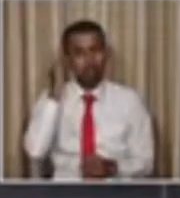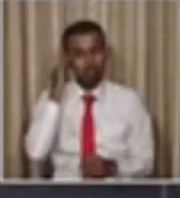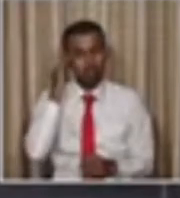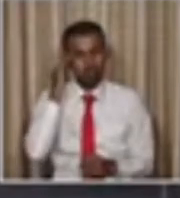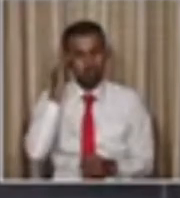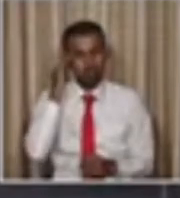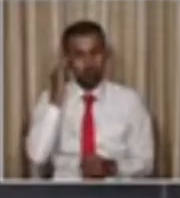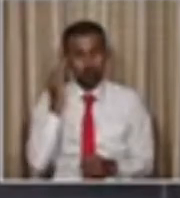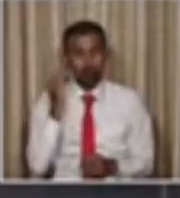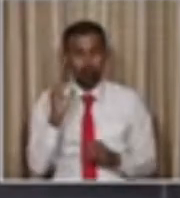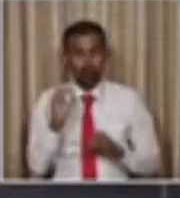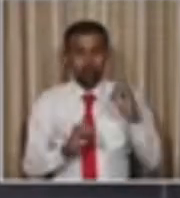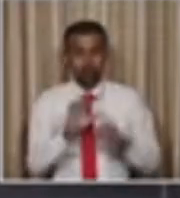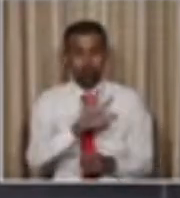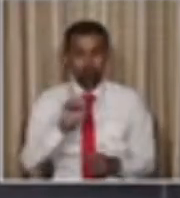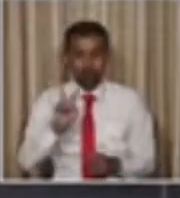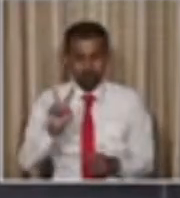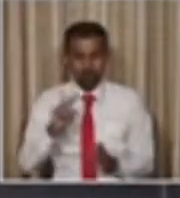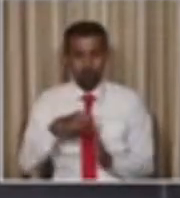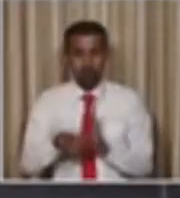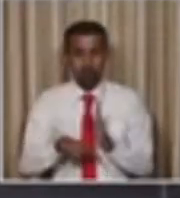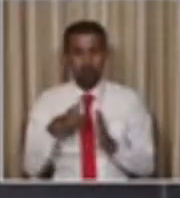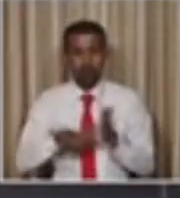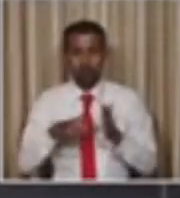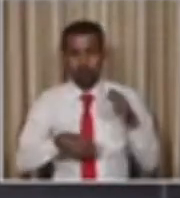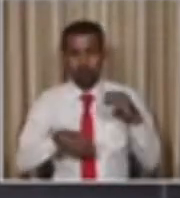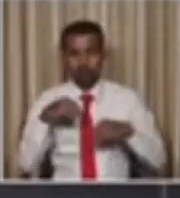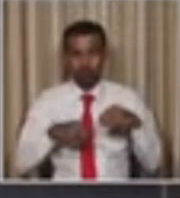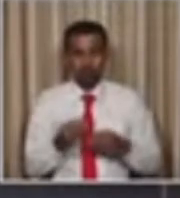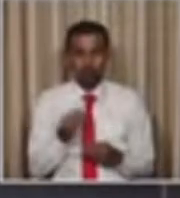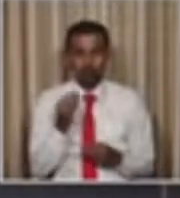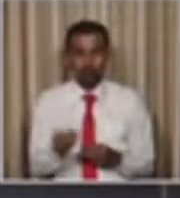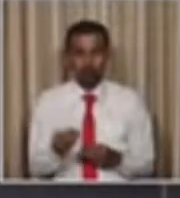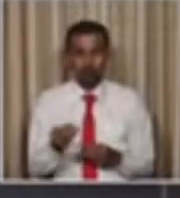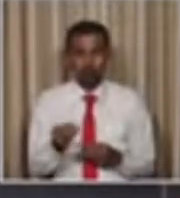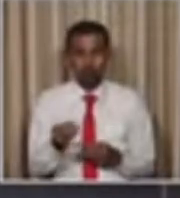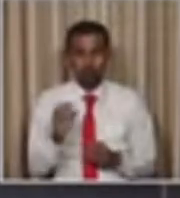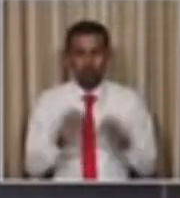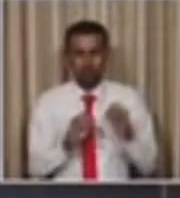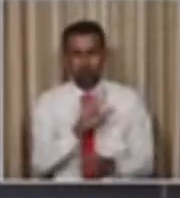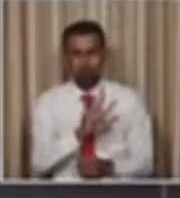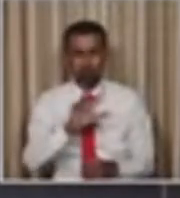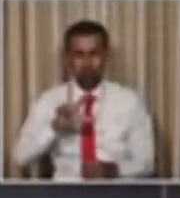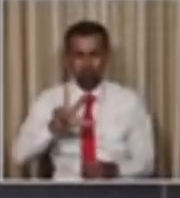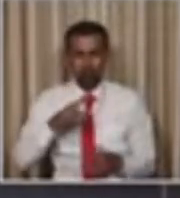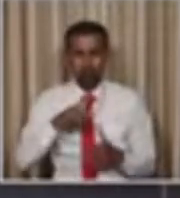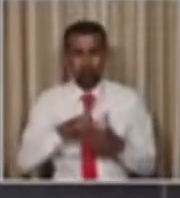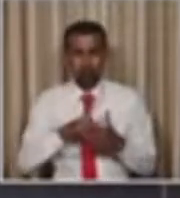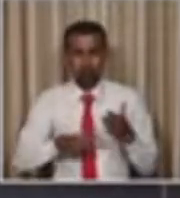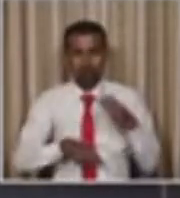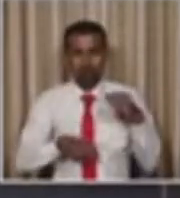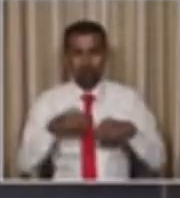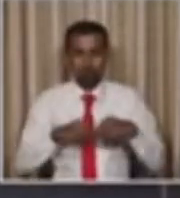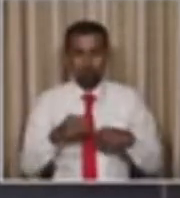තුල මේ 152 තමයි මේ රටේ ඡන්දේ දෙන්නේ මේ 152න් 158ක් ඡන්දේ පාවිච්චි